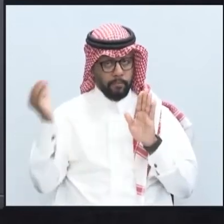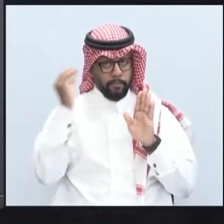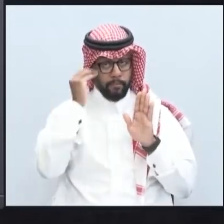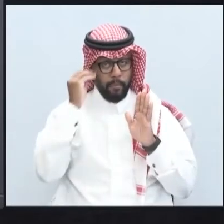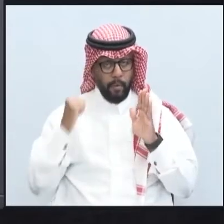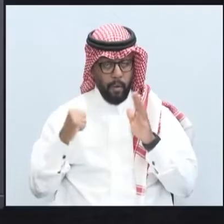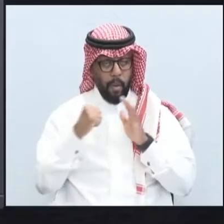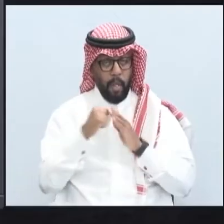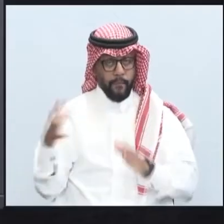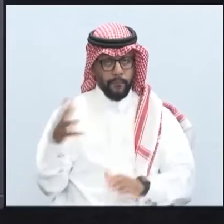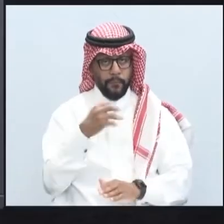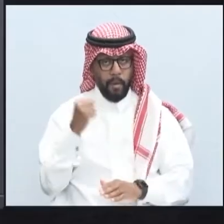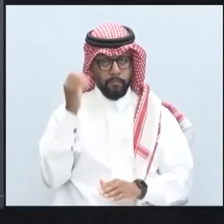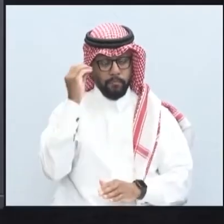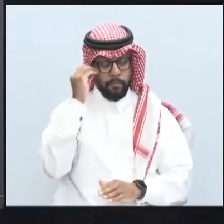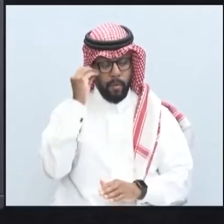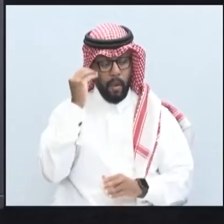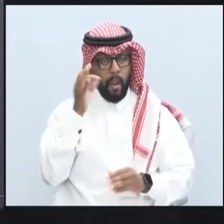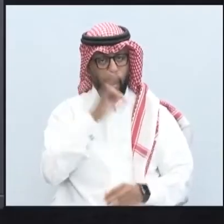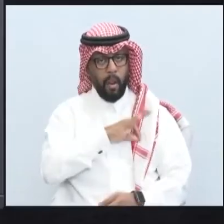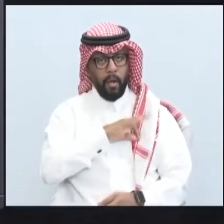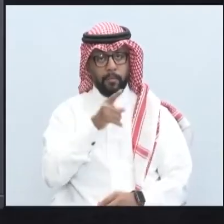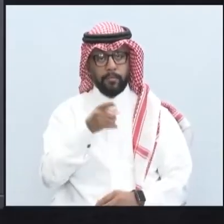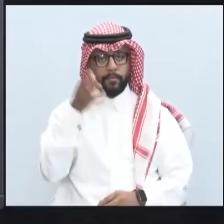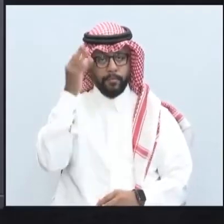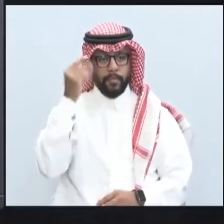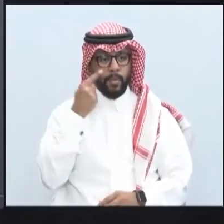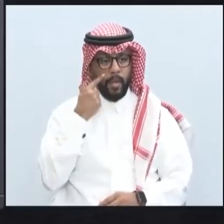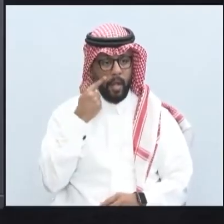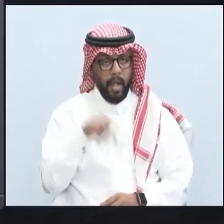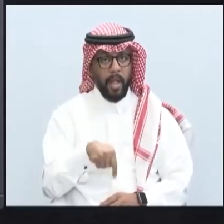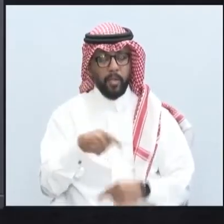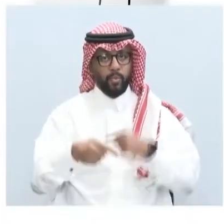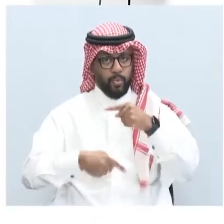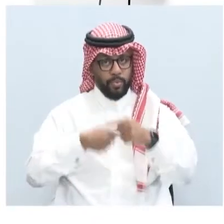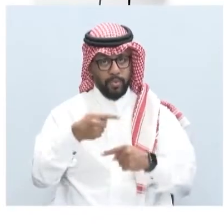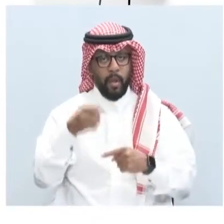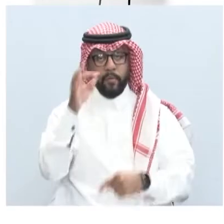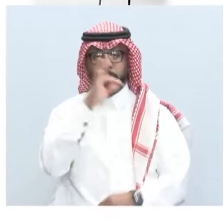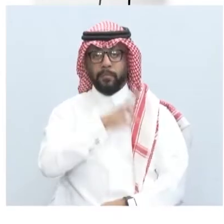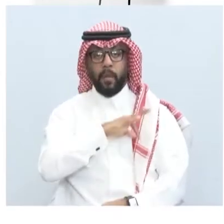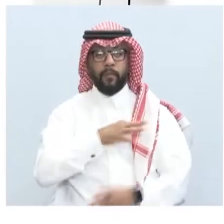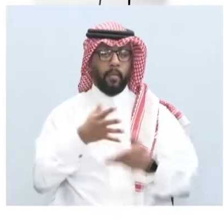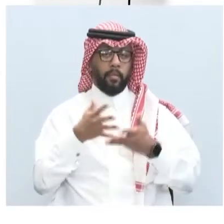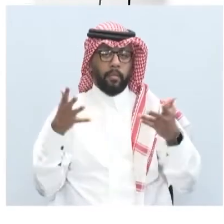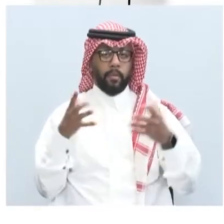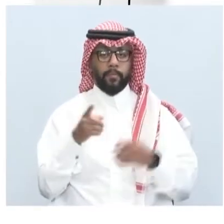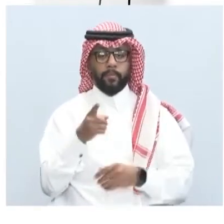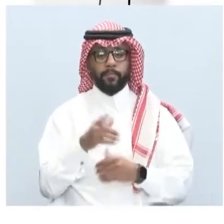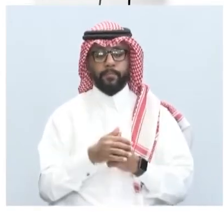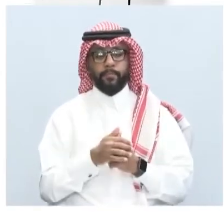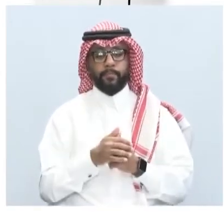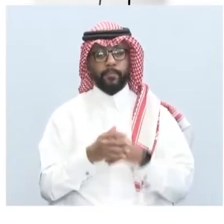والذي نستفيد منه في حياتنا اليوميه باذن الله عز وجل نكون